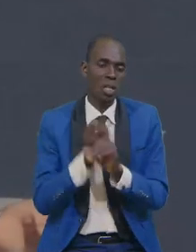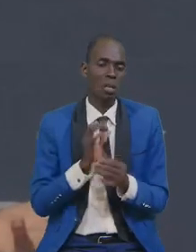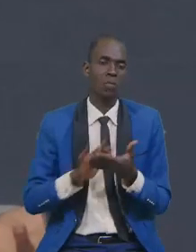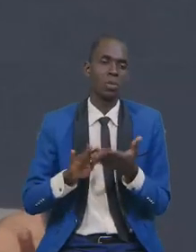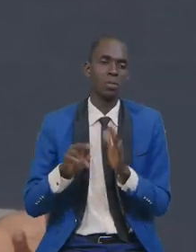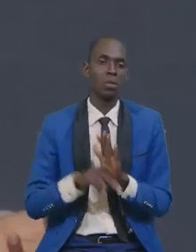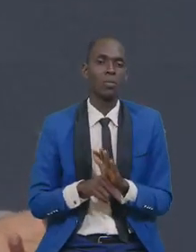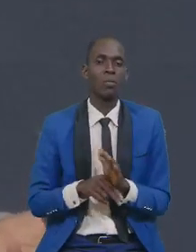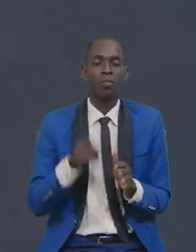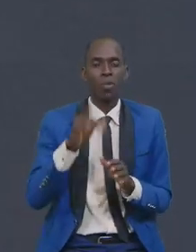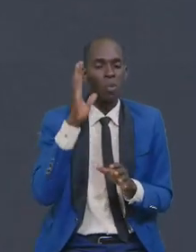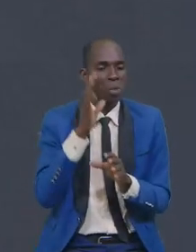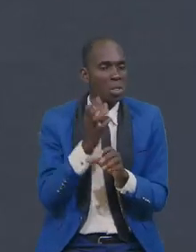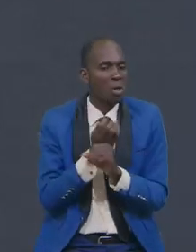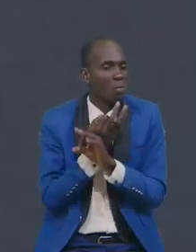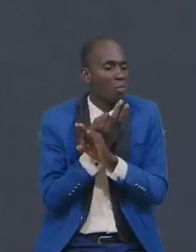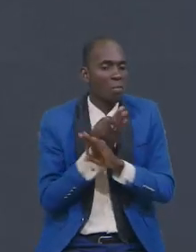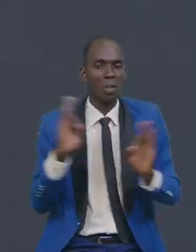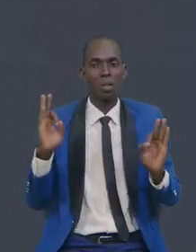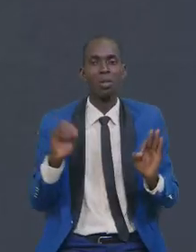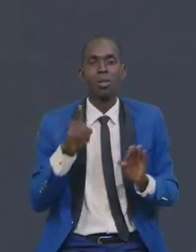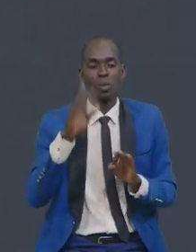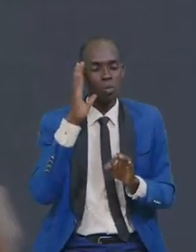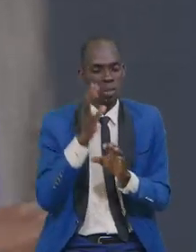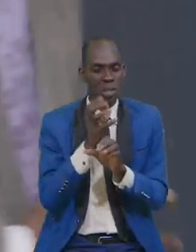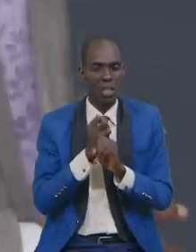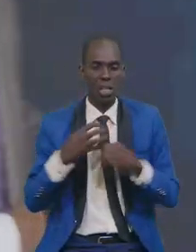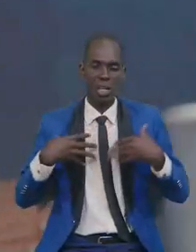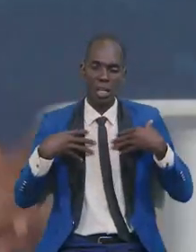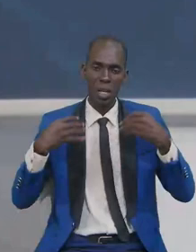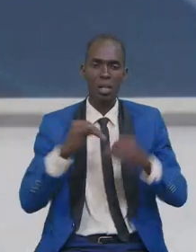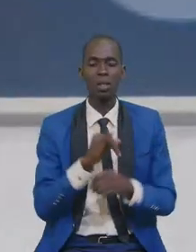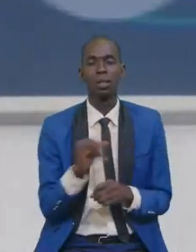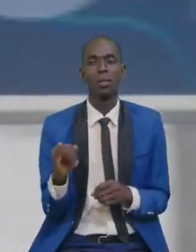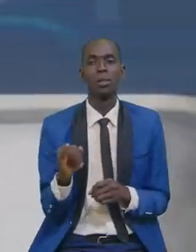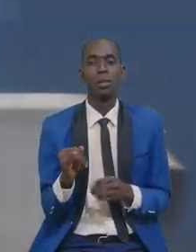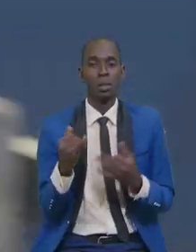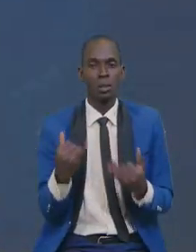viendra, la libération viendra, la guérison viendra.